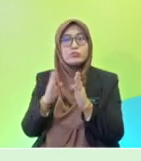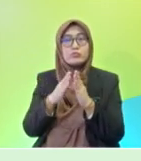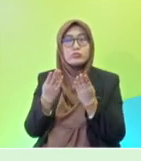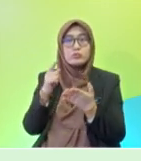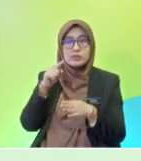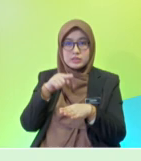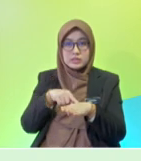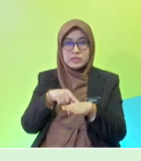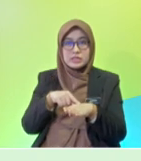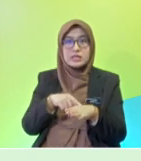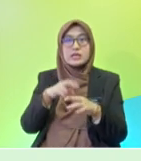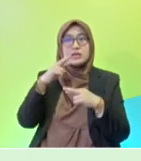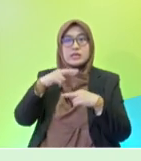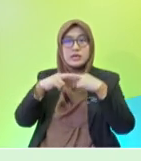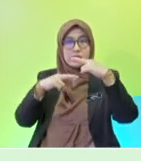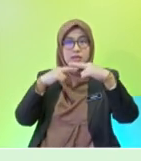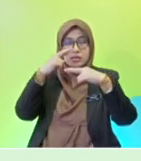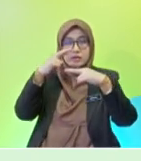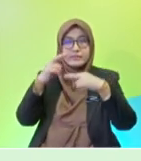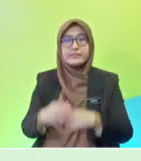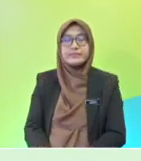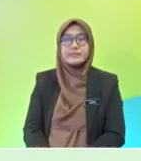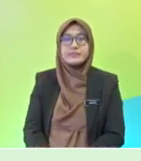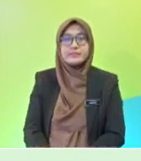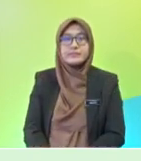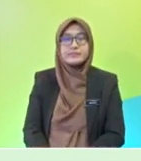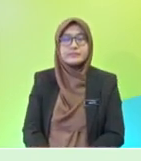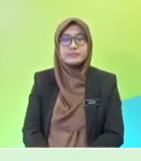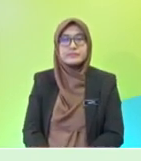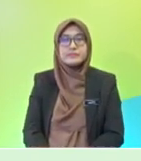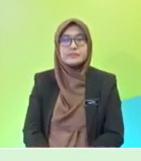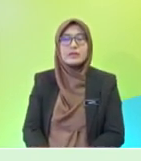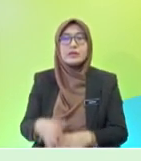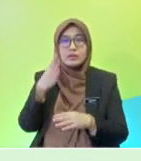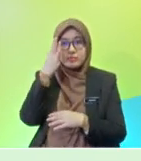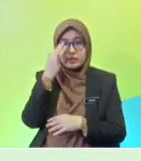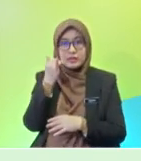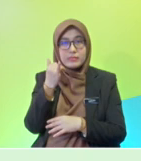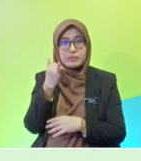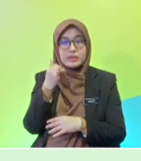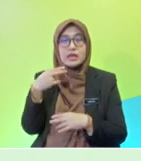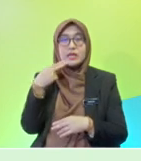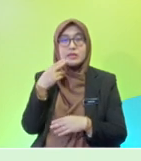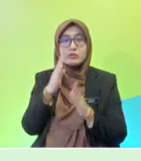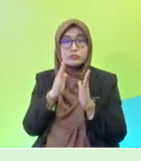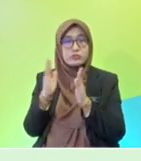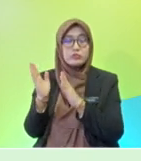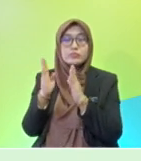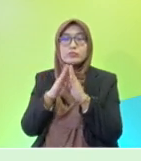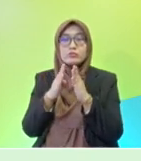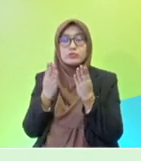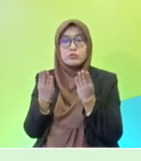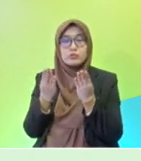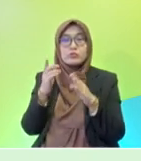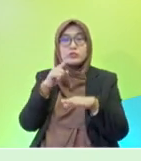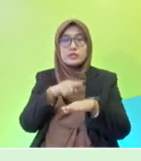dinyatakan dengan jelas Oke jadi kita buat persoalan Mengapa anda menyusul buku-buku Dira Hana menyusun buku-buku